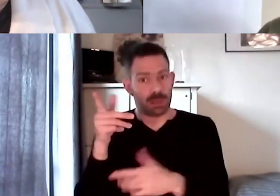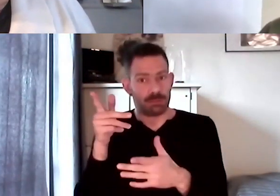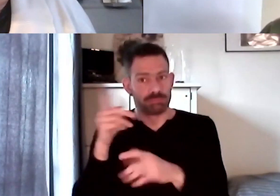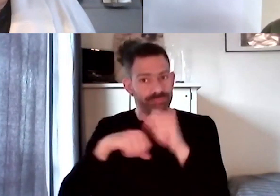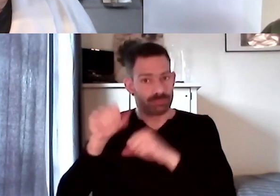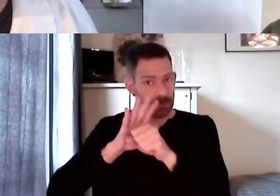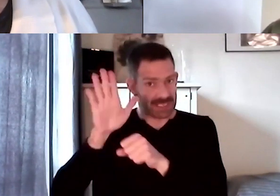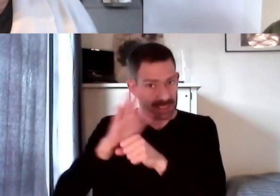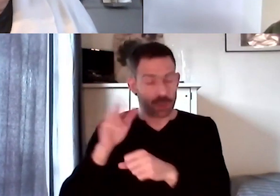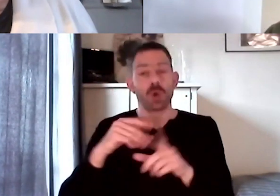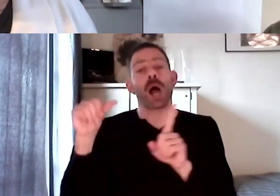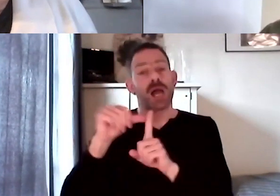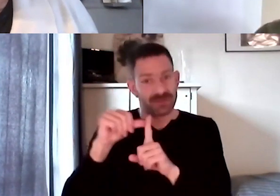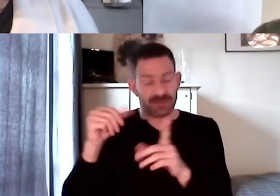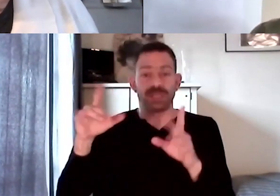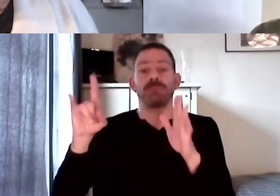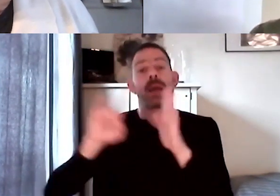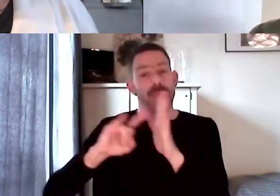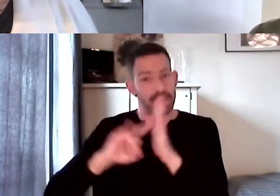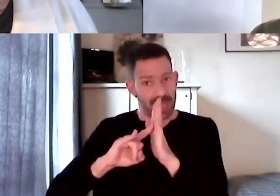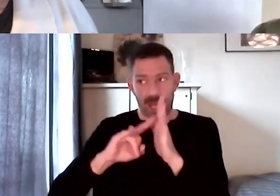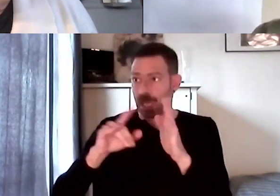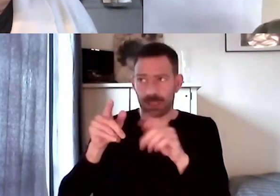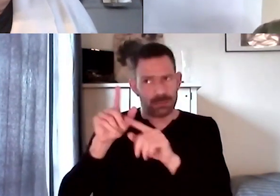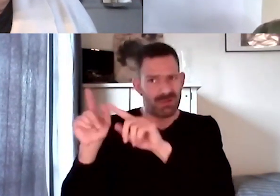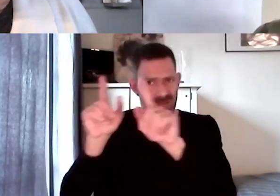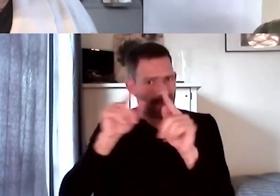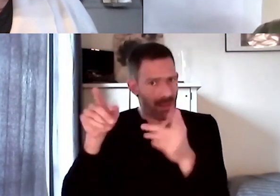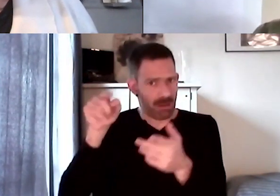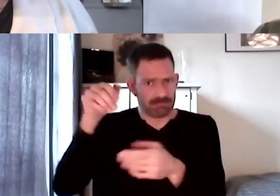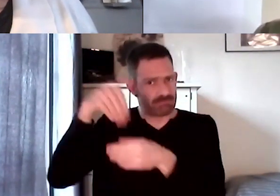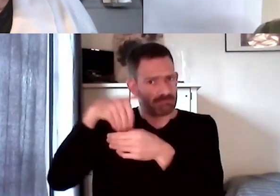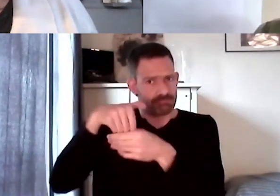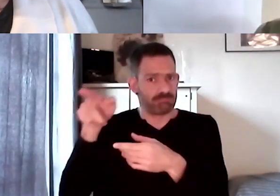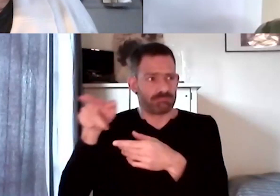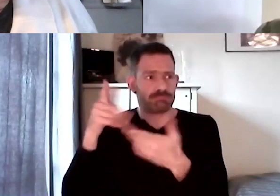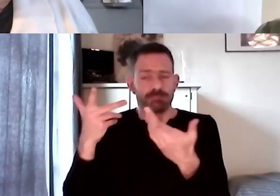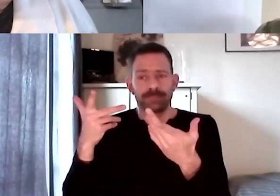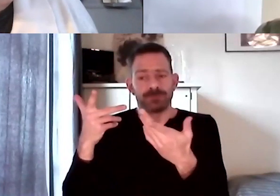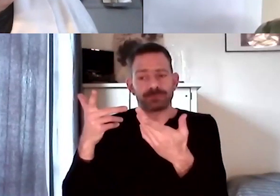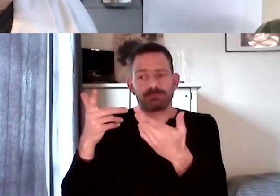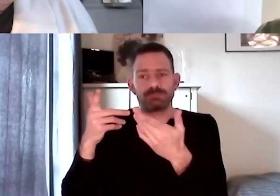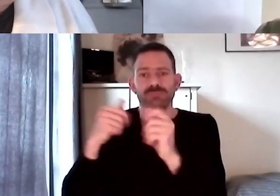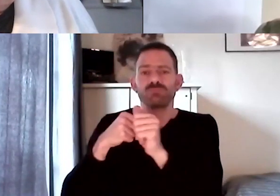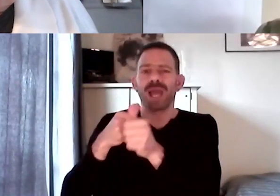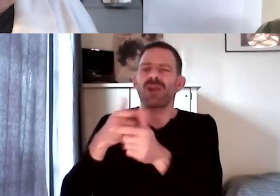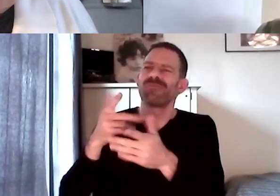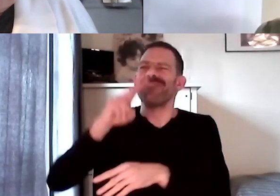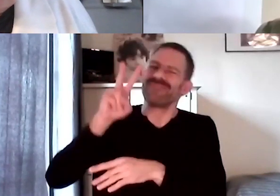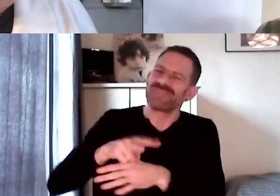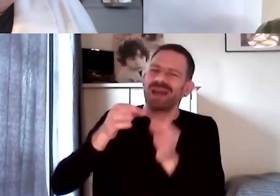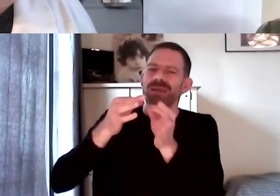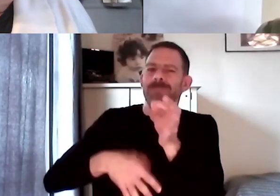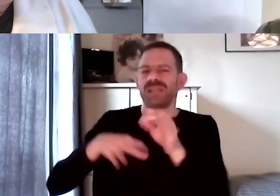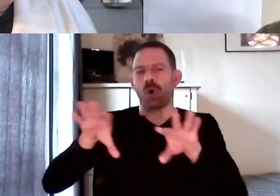GFIP, la MDPH. Tous ces gens-là ont aussi des suivis qui sont peut-être pas des bilans de compétences en tant que tels